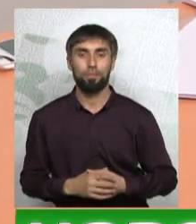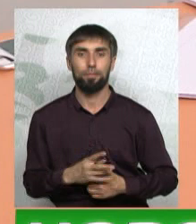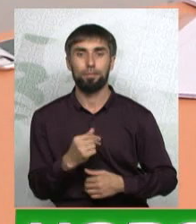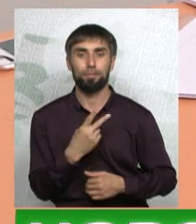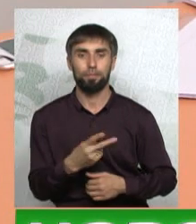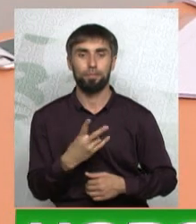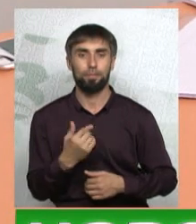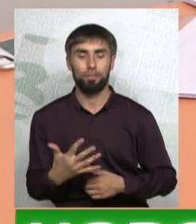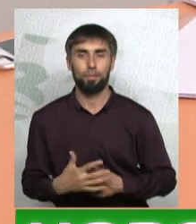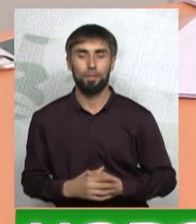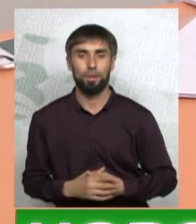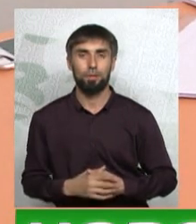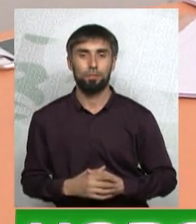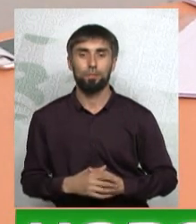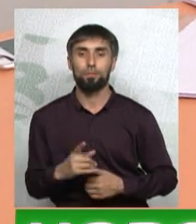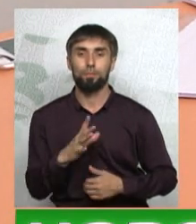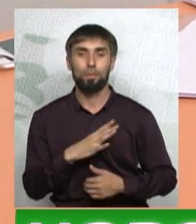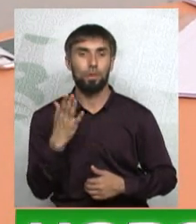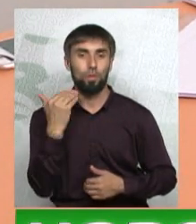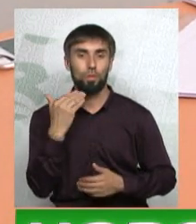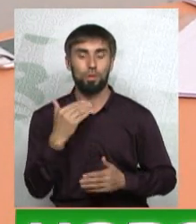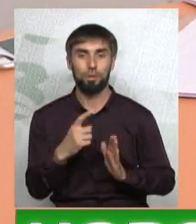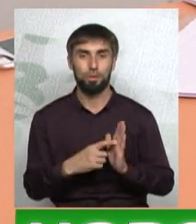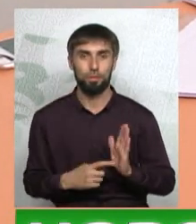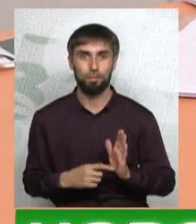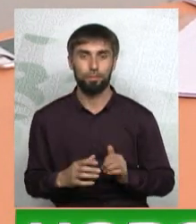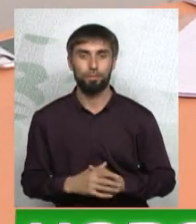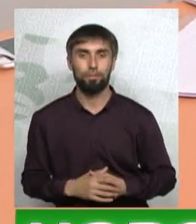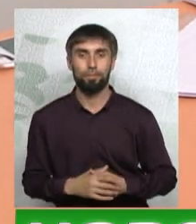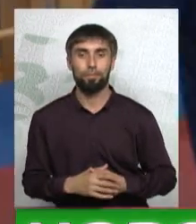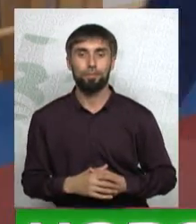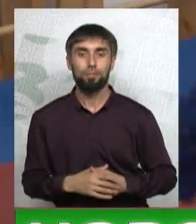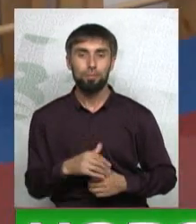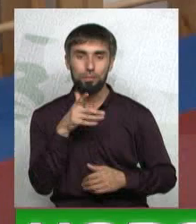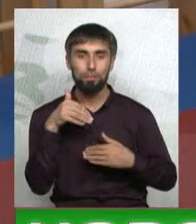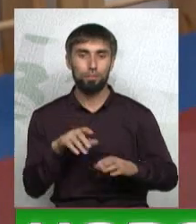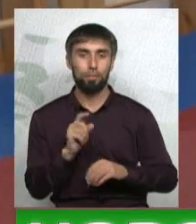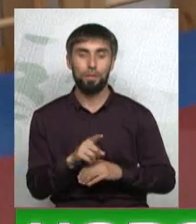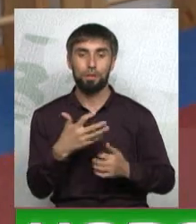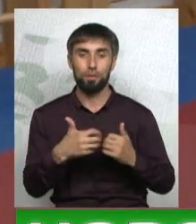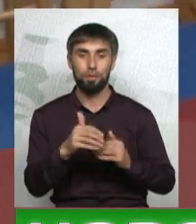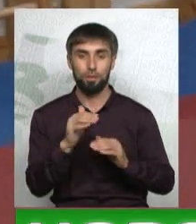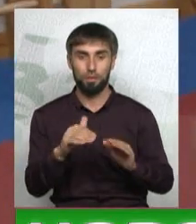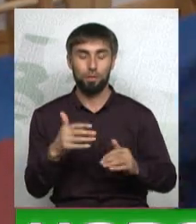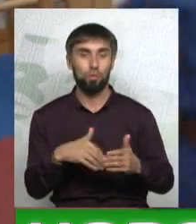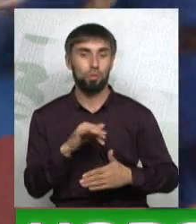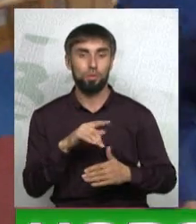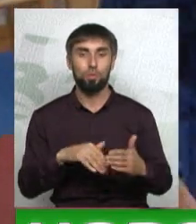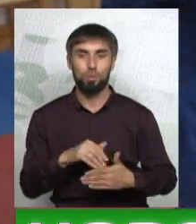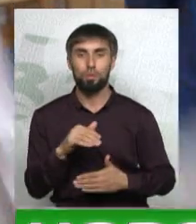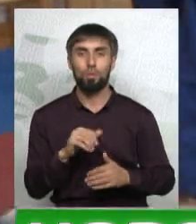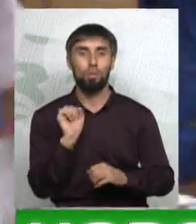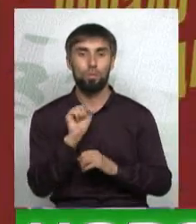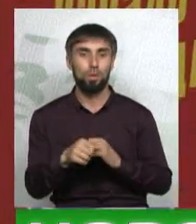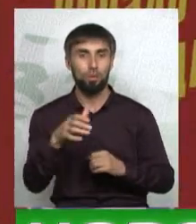на 5, чтобы облегчить деление, решая задачи. Среди воспитанников лучшие из лучших,